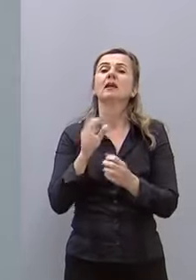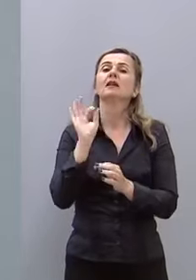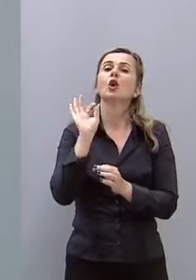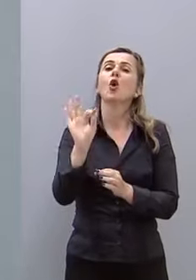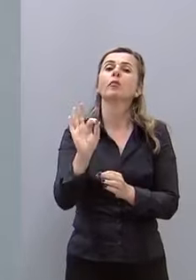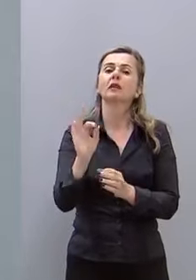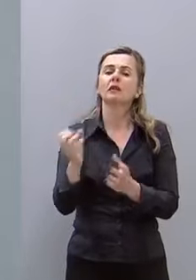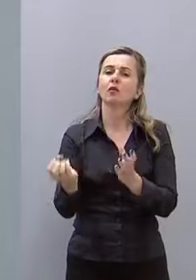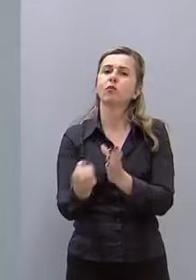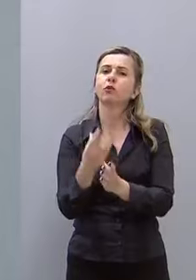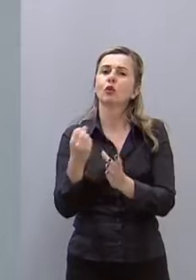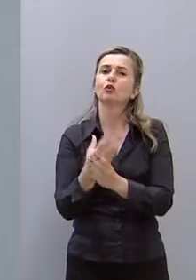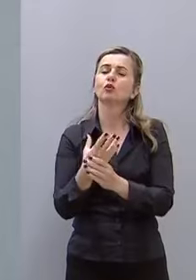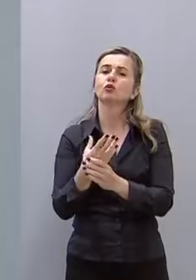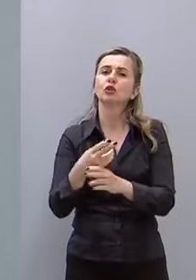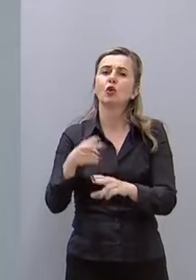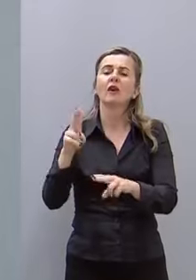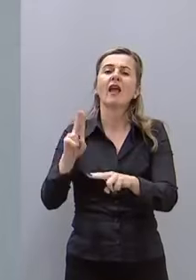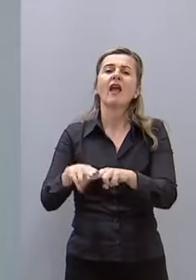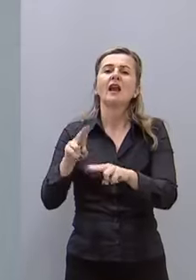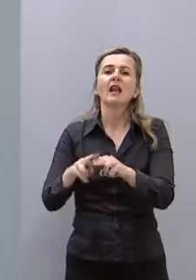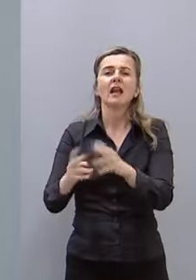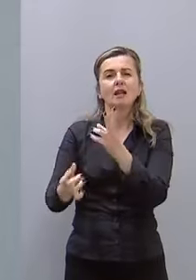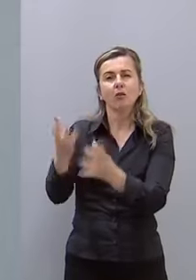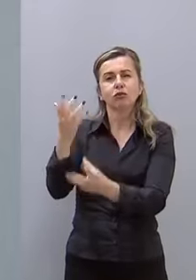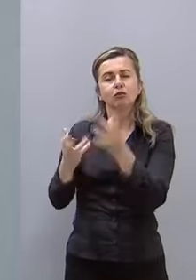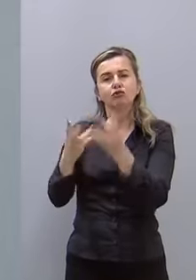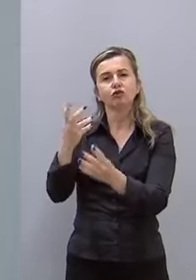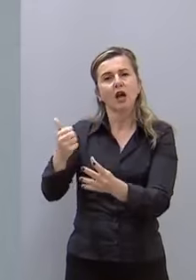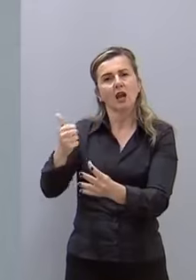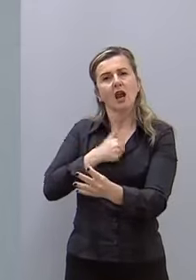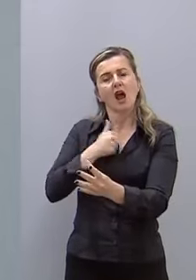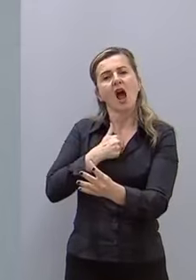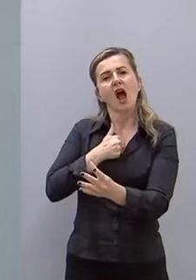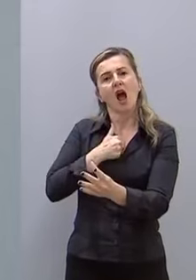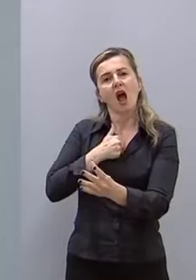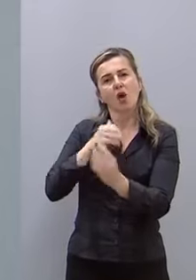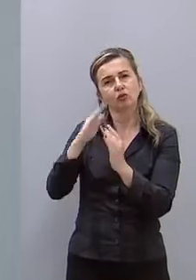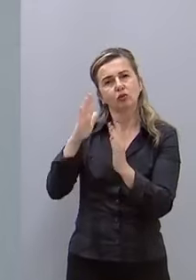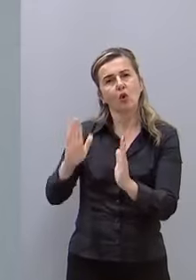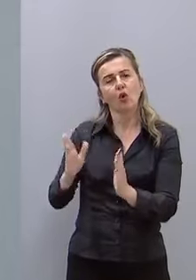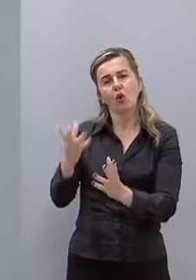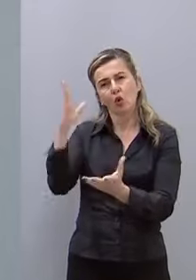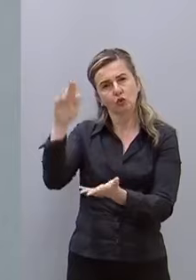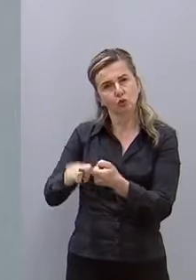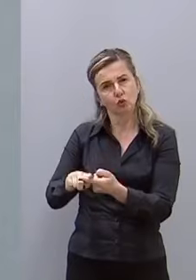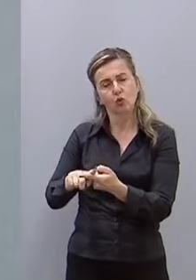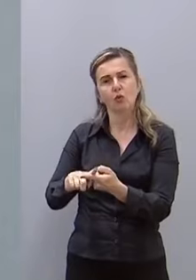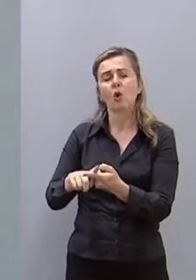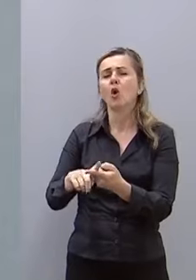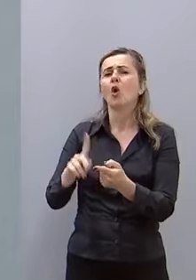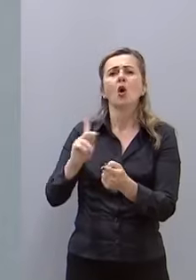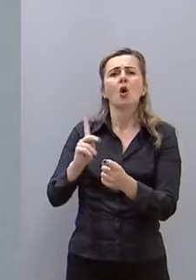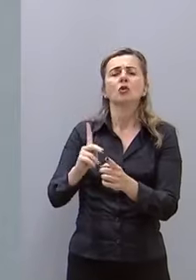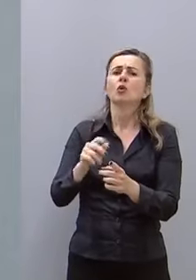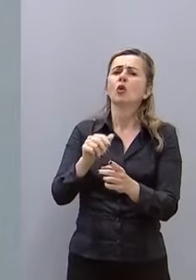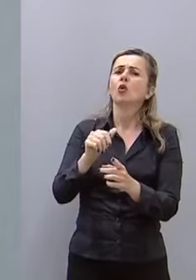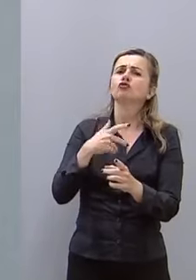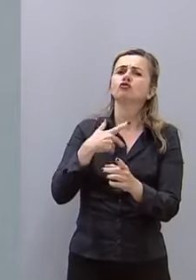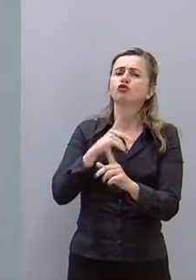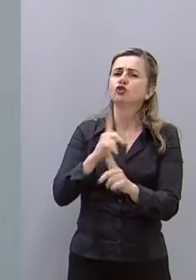per autoconsumo sempre nel rispetto di alcune restituzione cioè non più di una volta